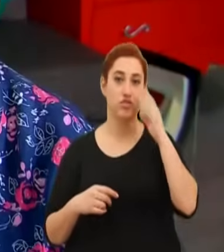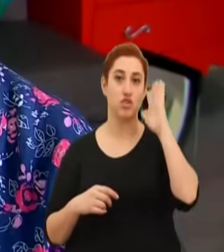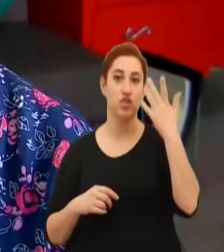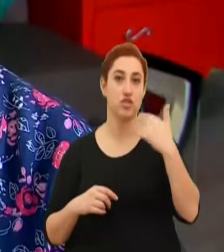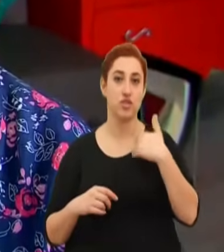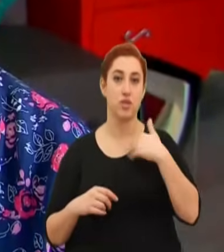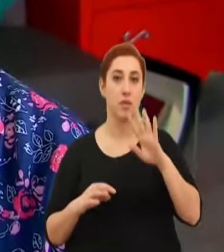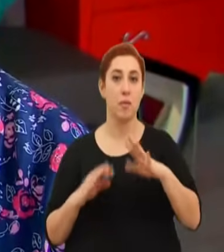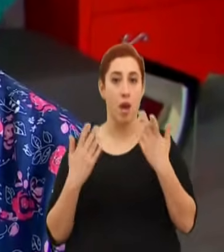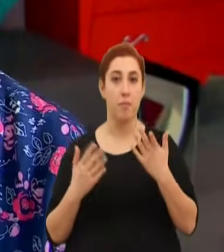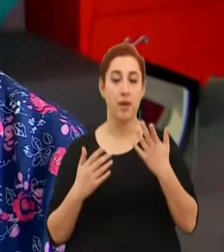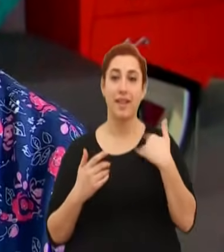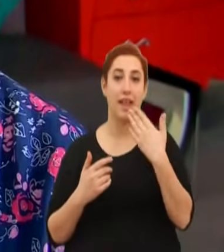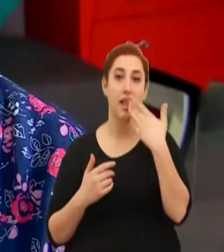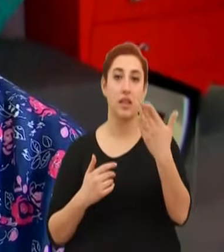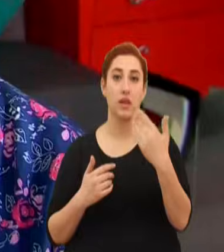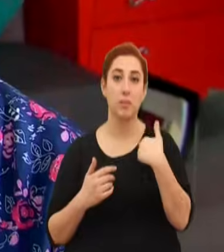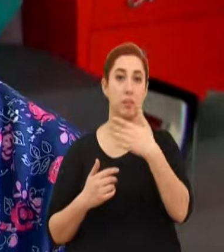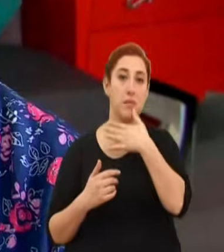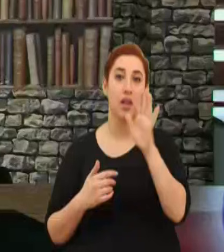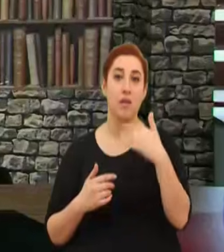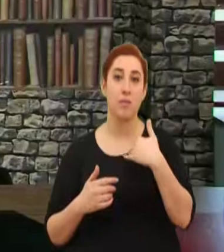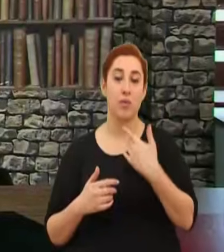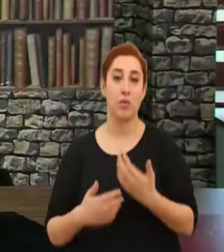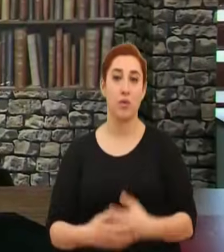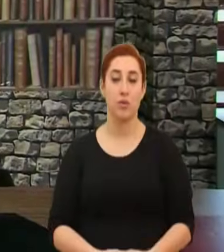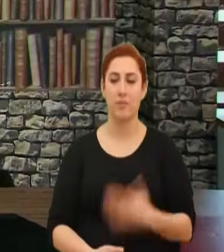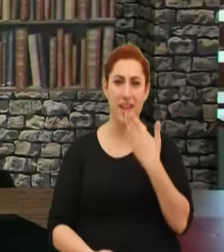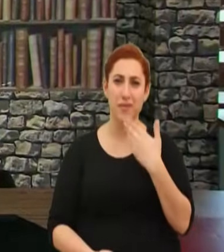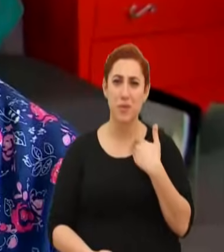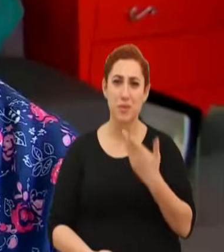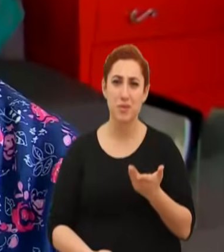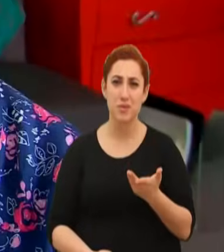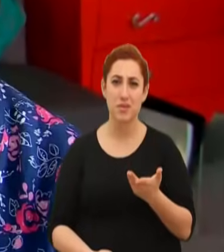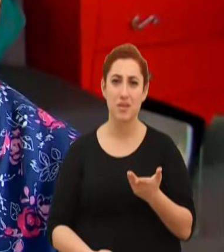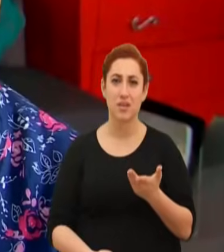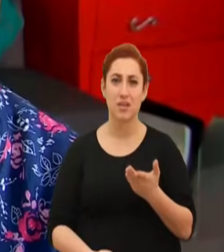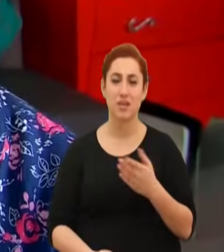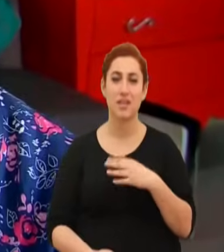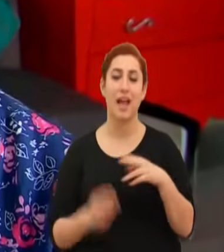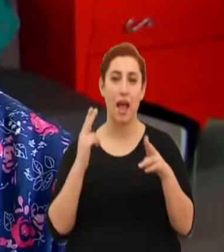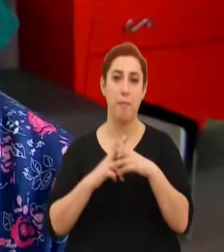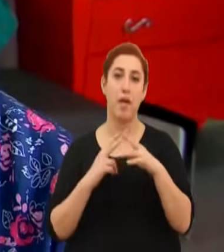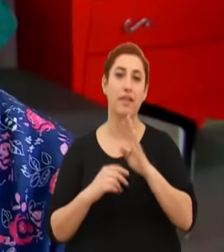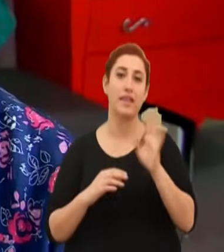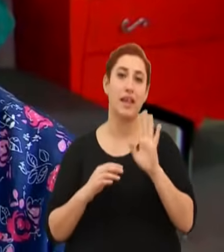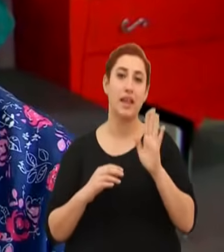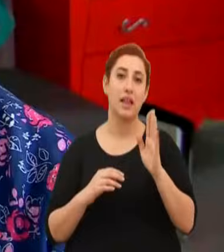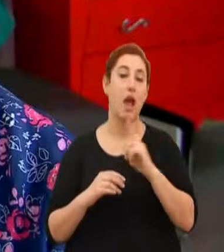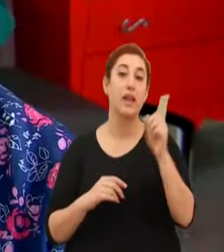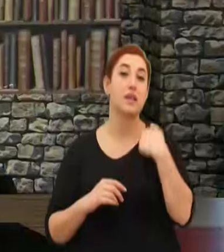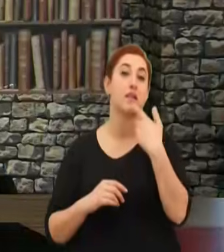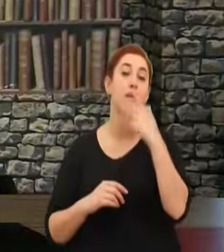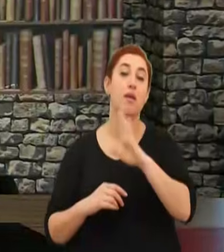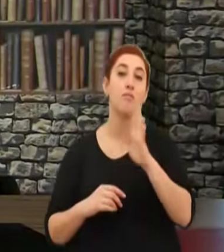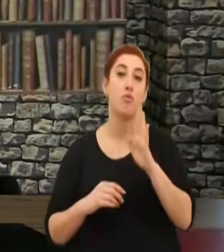şaşırdım. Tabii ama ne desem bilemiyorum. Ne diyorsunuz ya? Hani hemen hayır